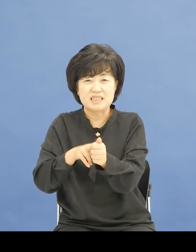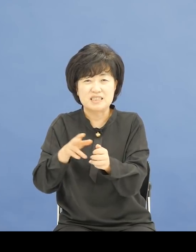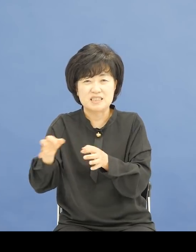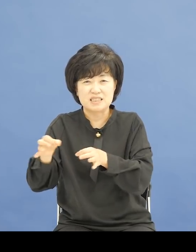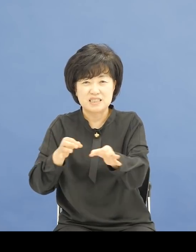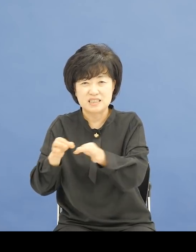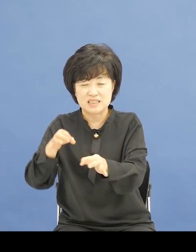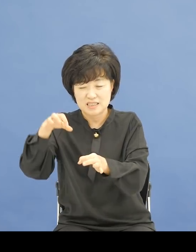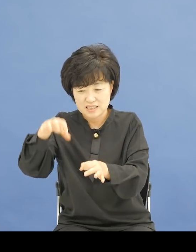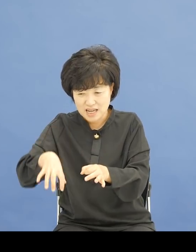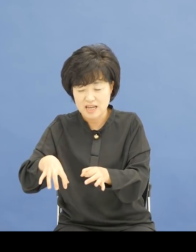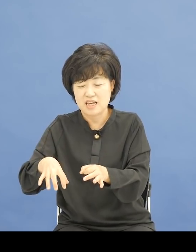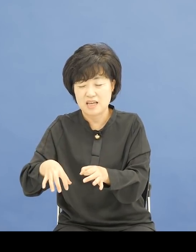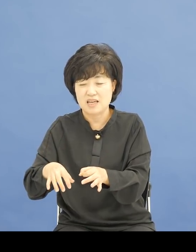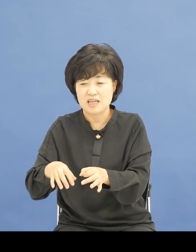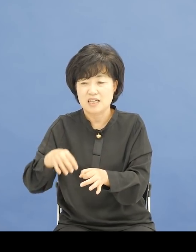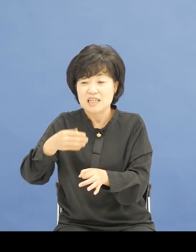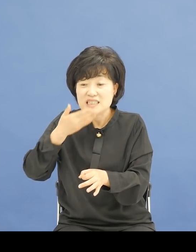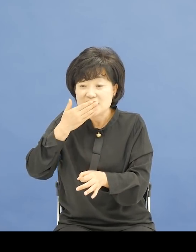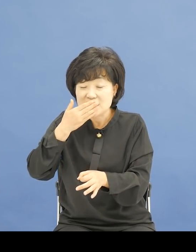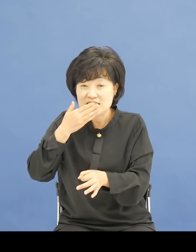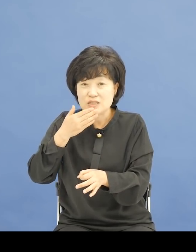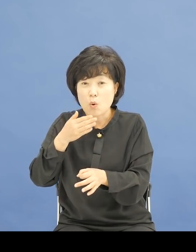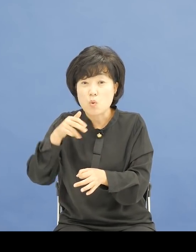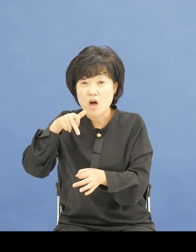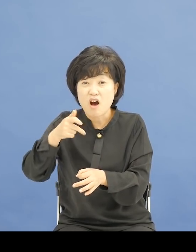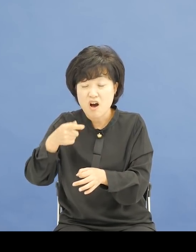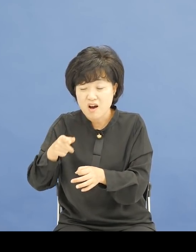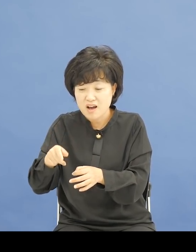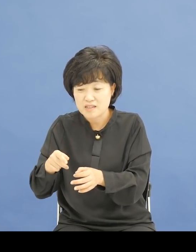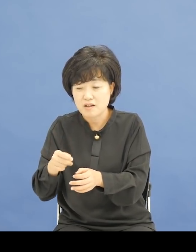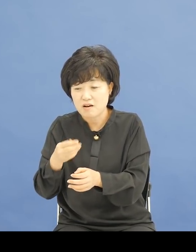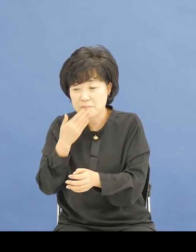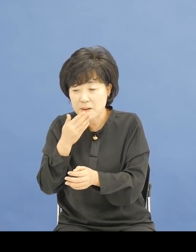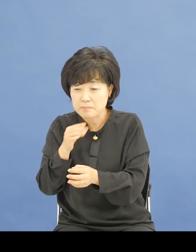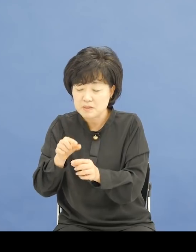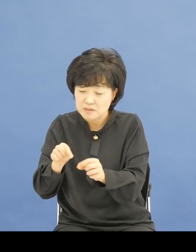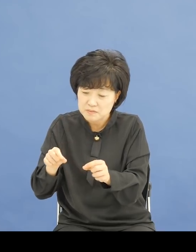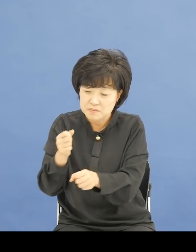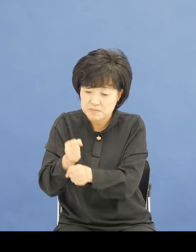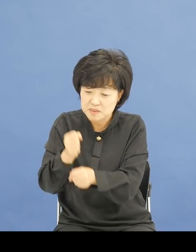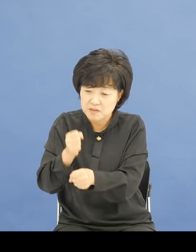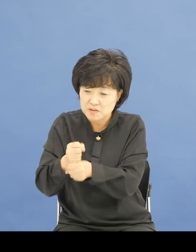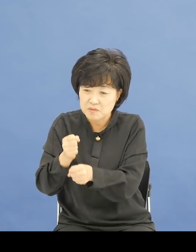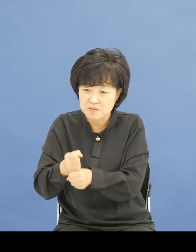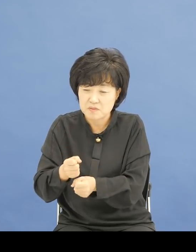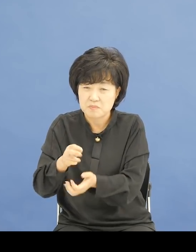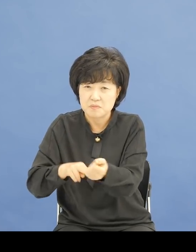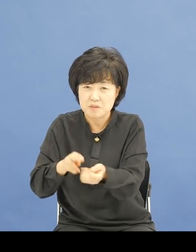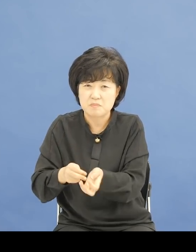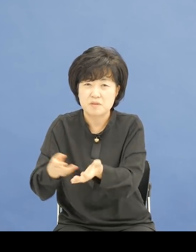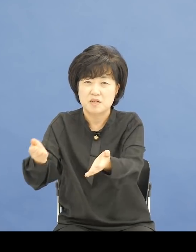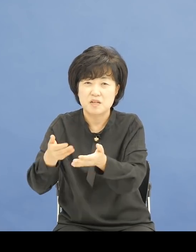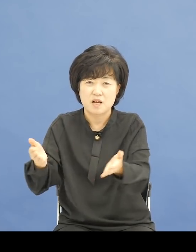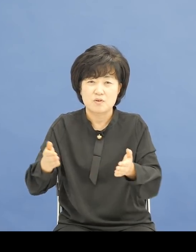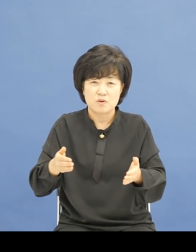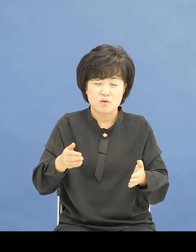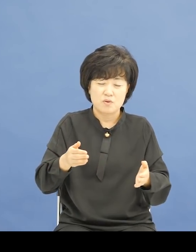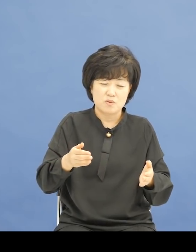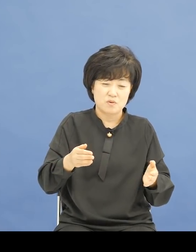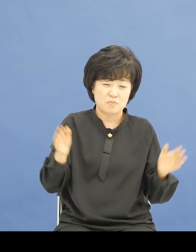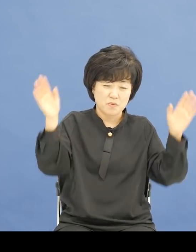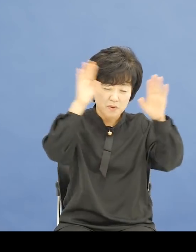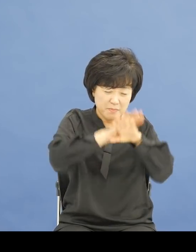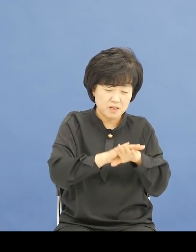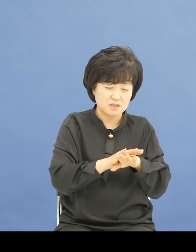시식 코너에서 예. 계시고 저녁에는 이제 이불 공장에서 미싱 앞에서 이렇게 그렇게 저를 키우셨거든요.